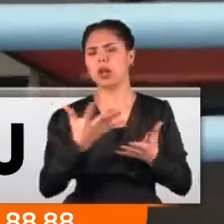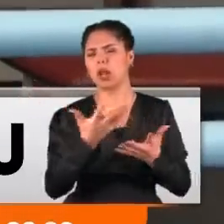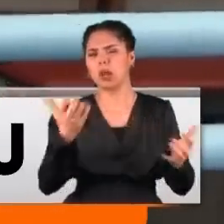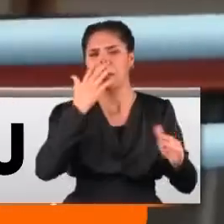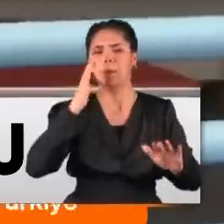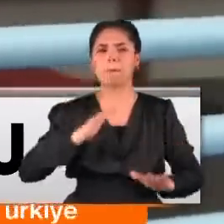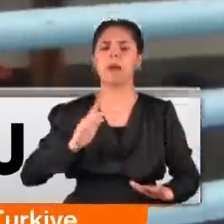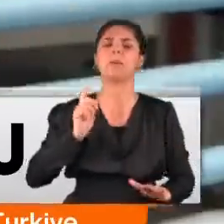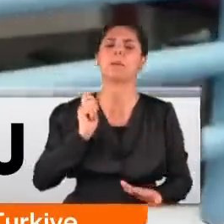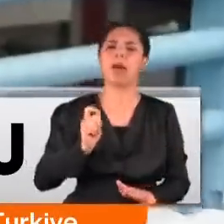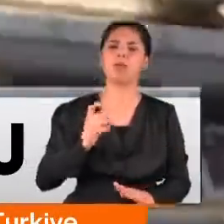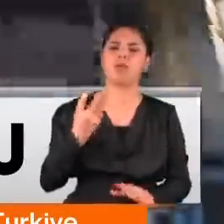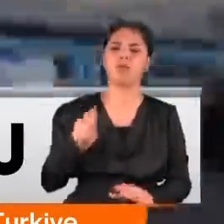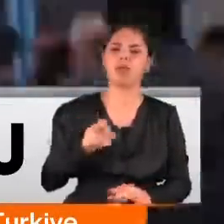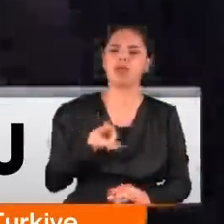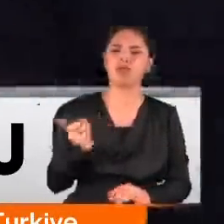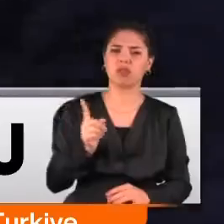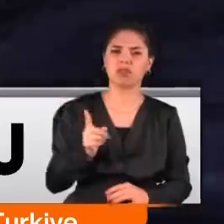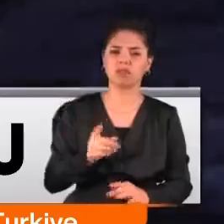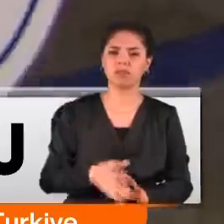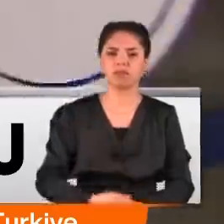beklemeyi de göz ardı etmemelisiniz